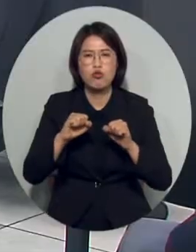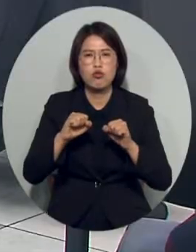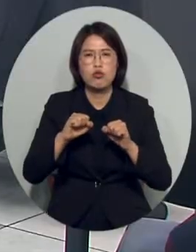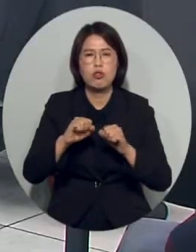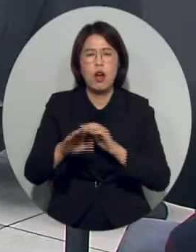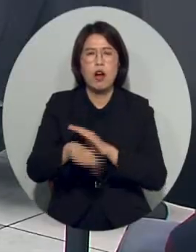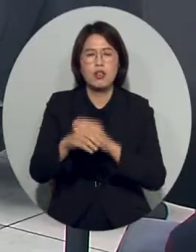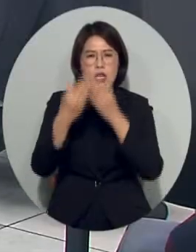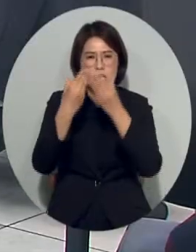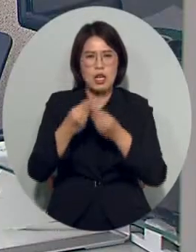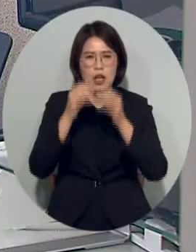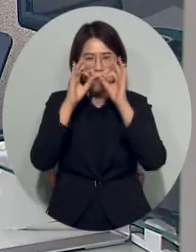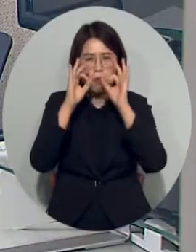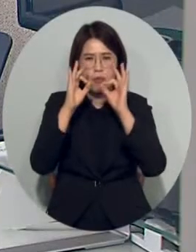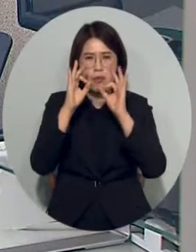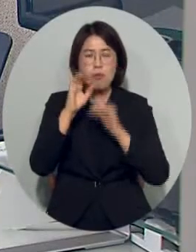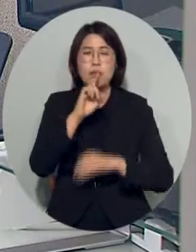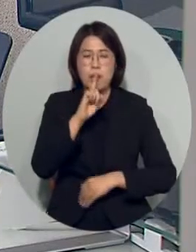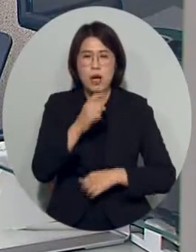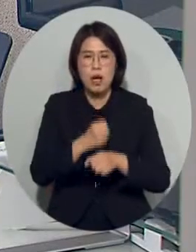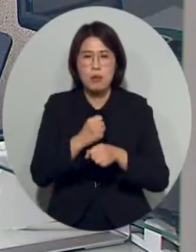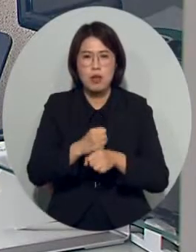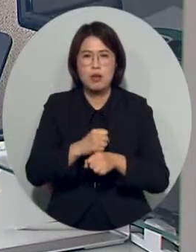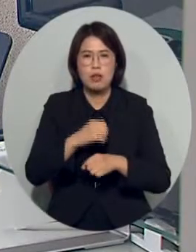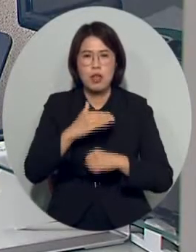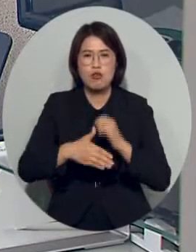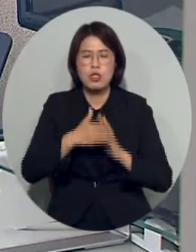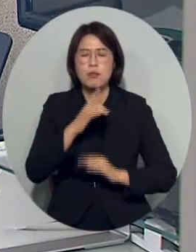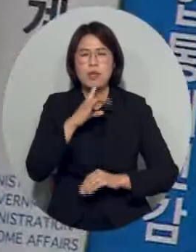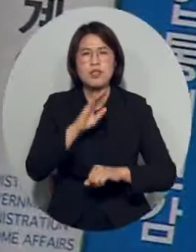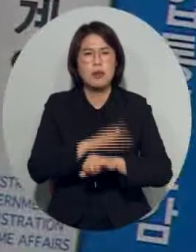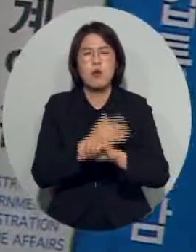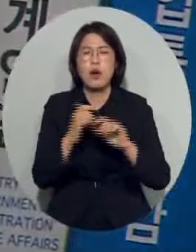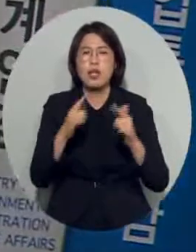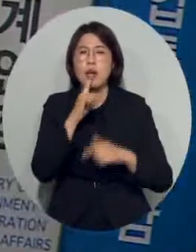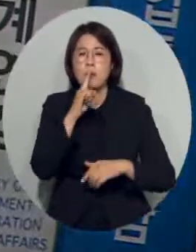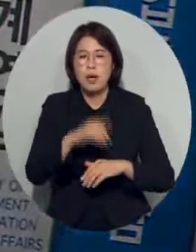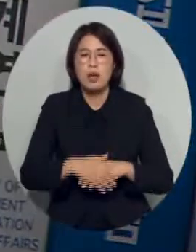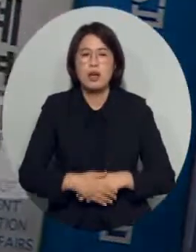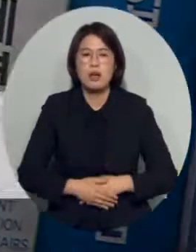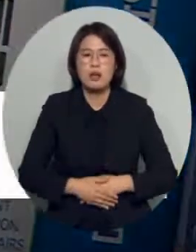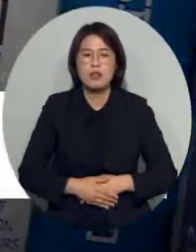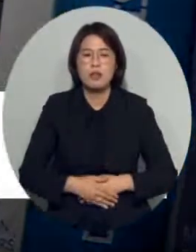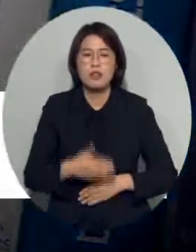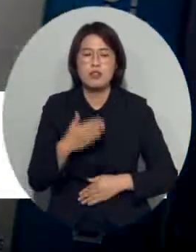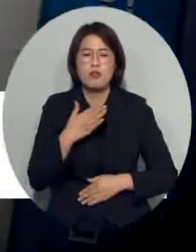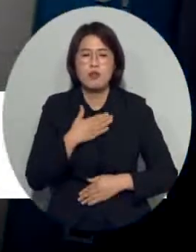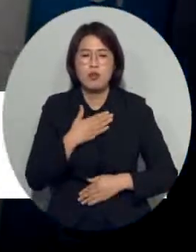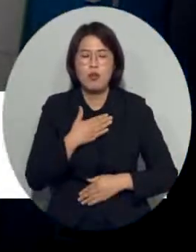거론하며 자신들만 잘못을 하고 있지는 않다고 설명했습니다. 저희들도